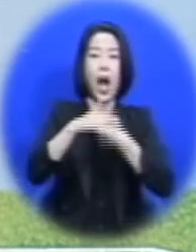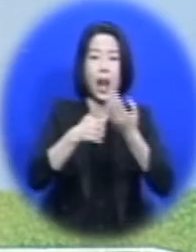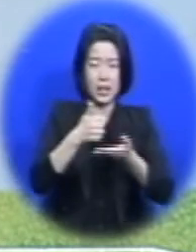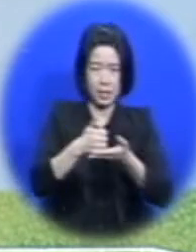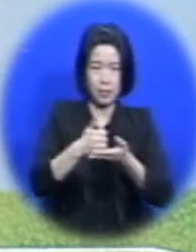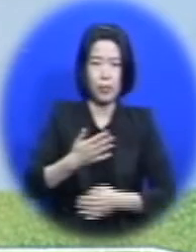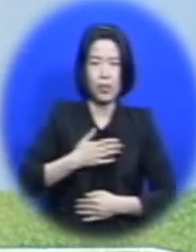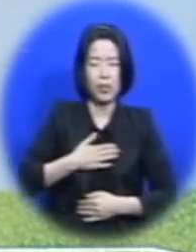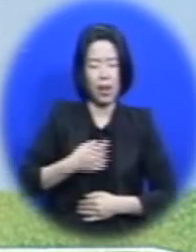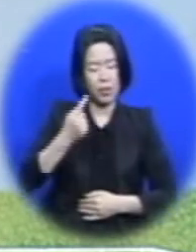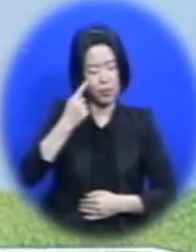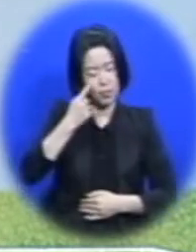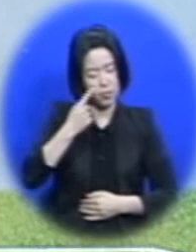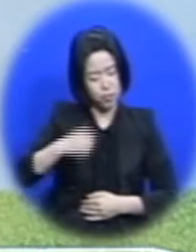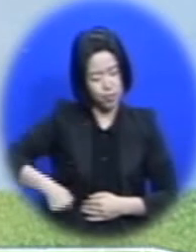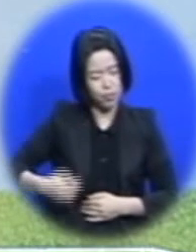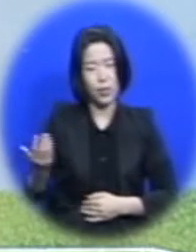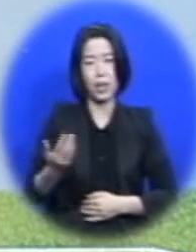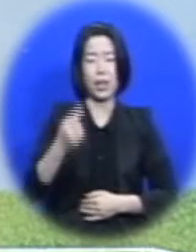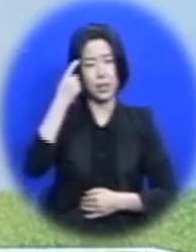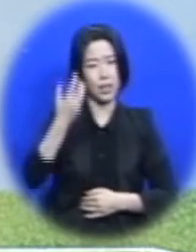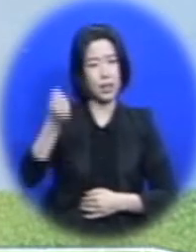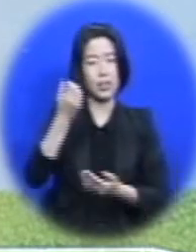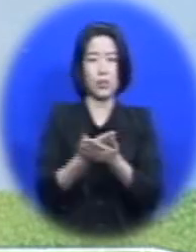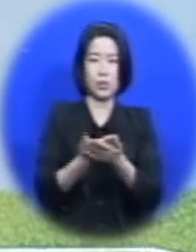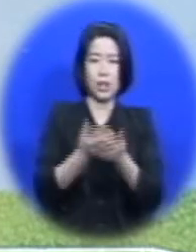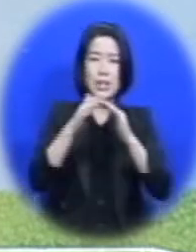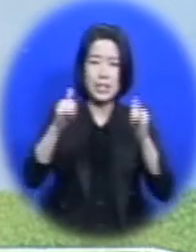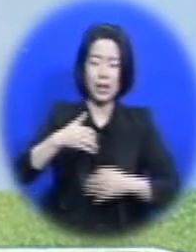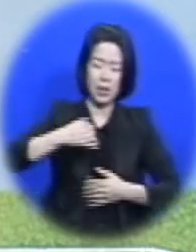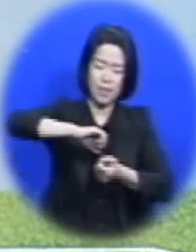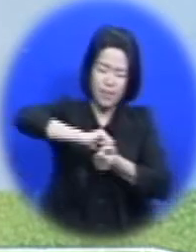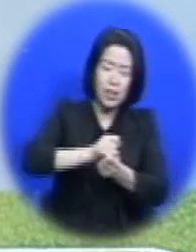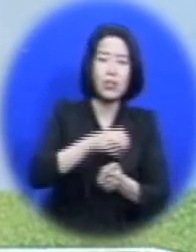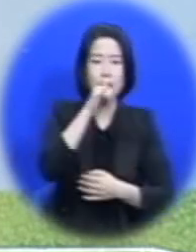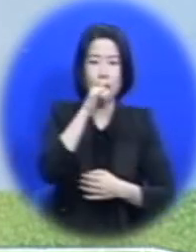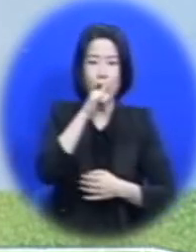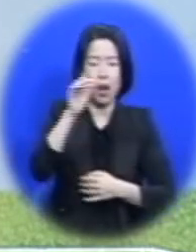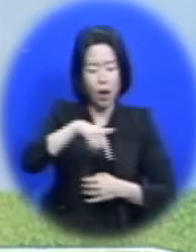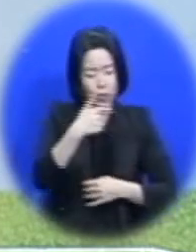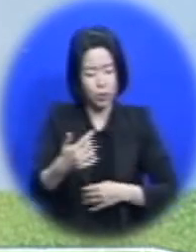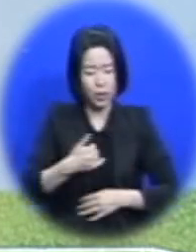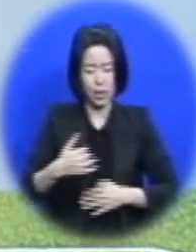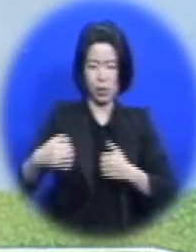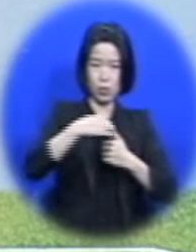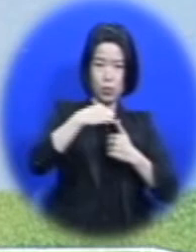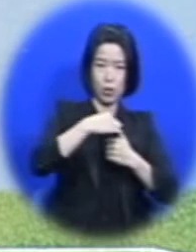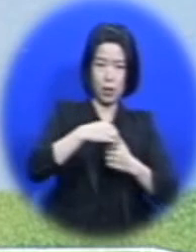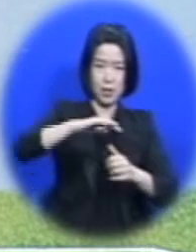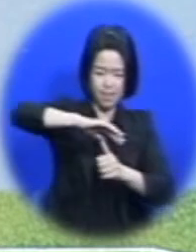나를 불쌍히 여겨 주십시오 사람들의 납 lg 빨 씁니다 온종일 나를 공격하며 엉